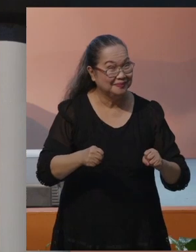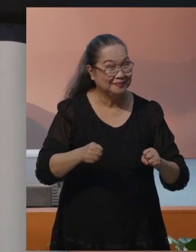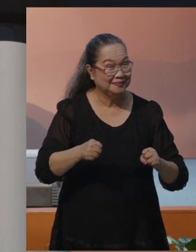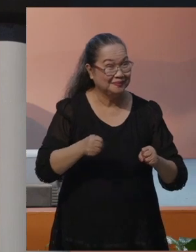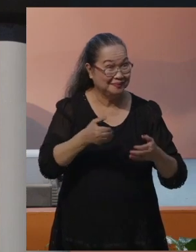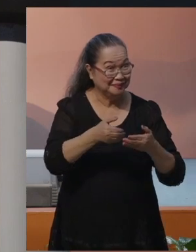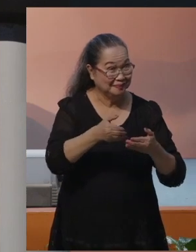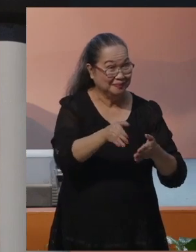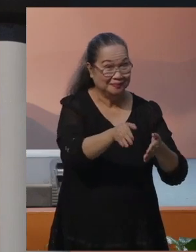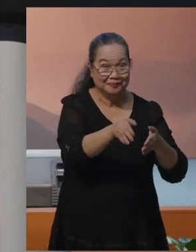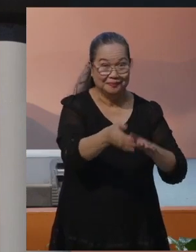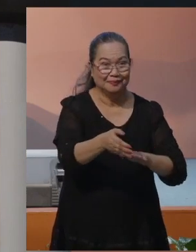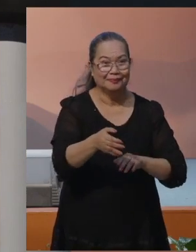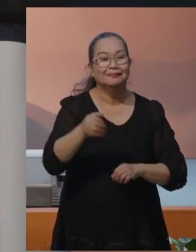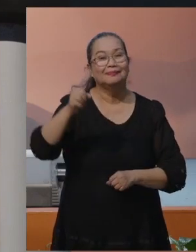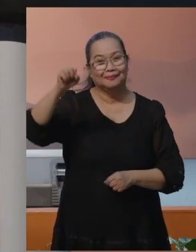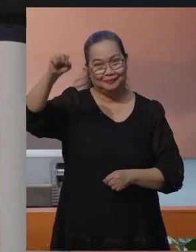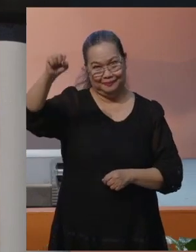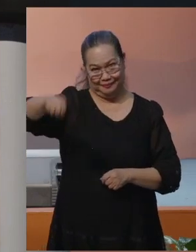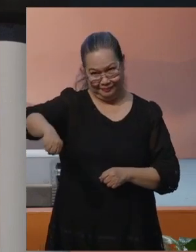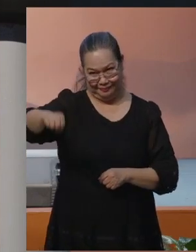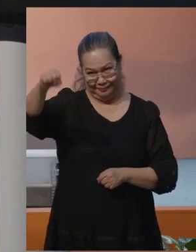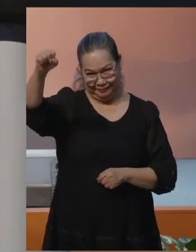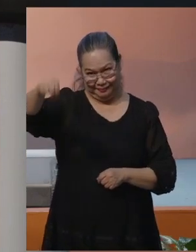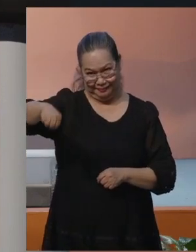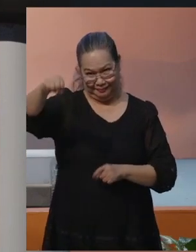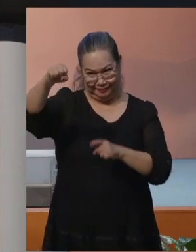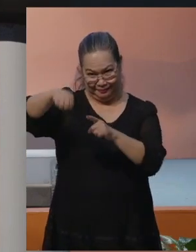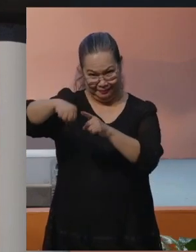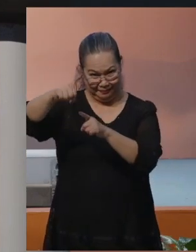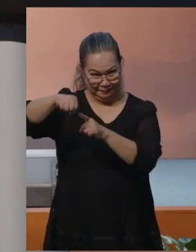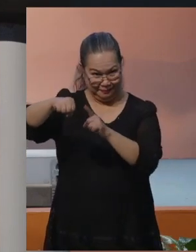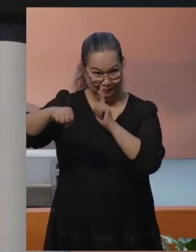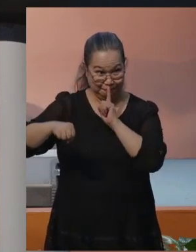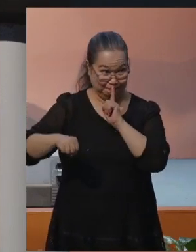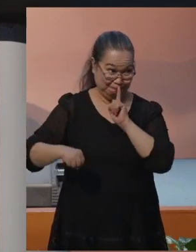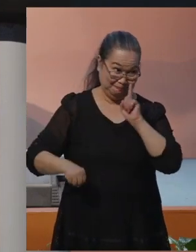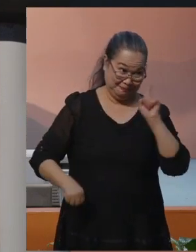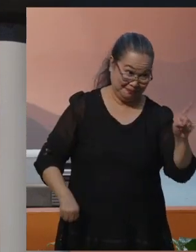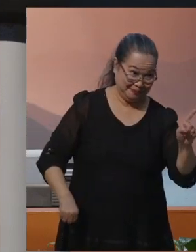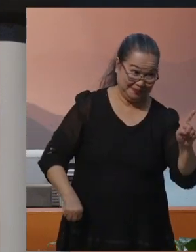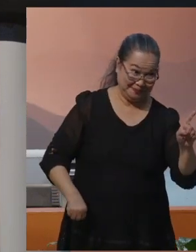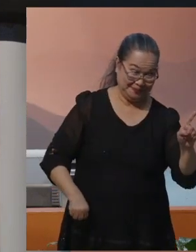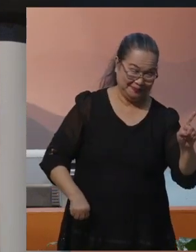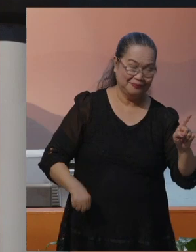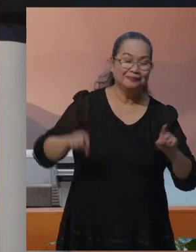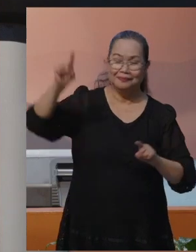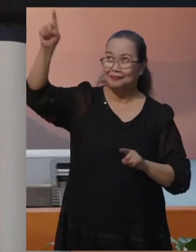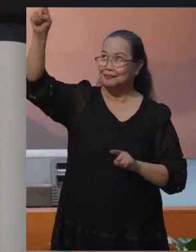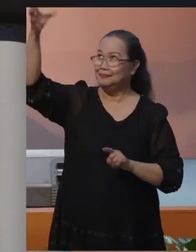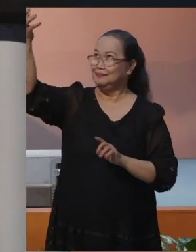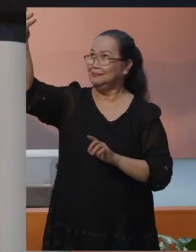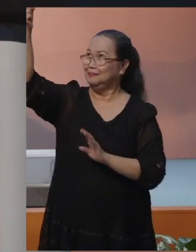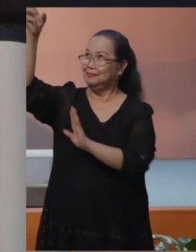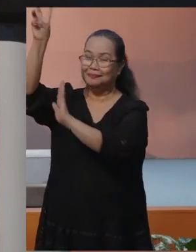naghihingalo? Pwede. Gagawin ba niyang tiyak? Ayon sa kanyang kalooban.